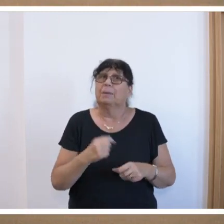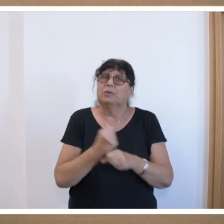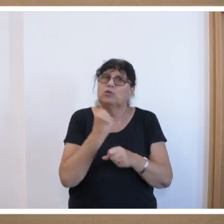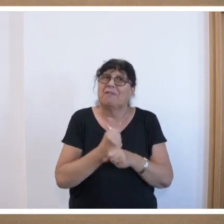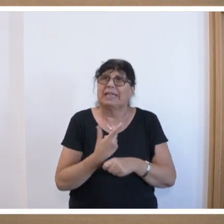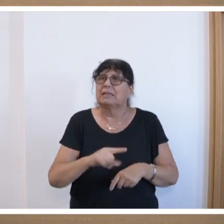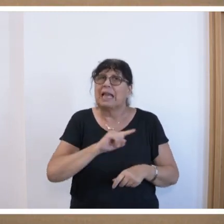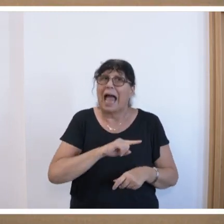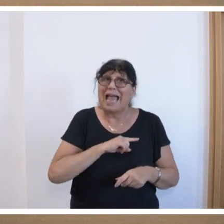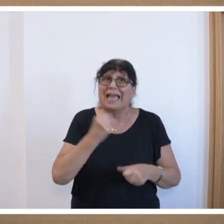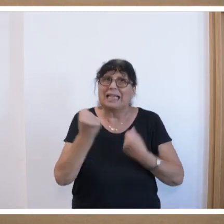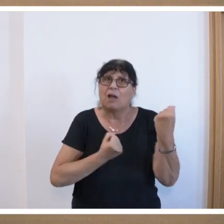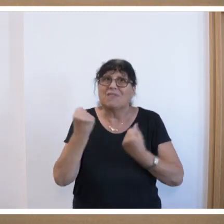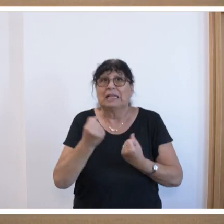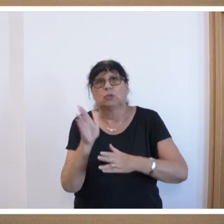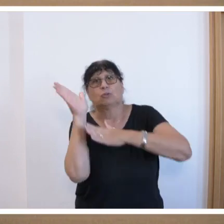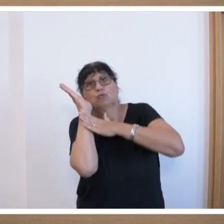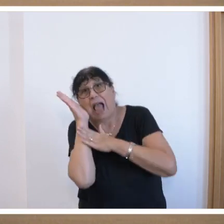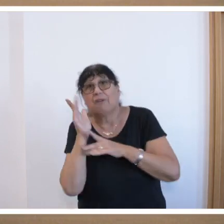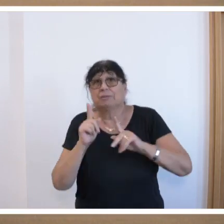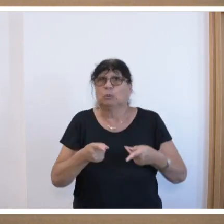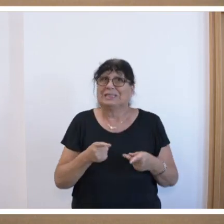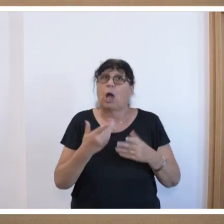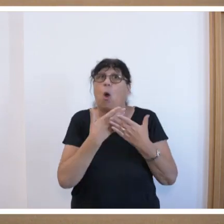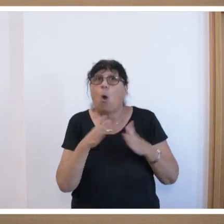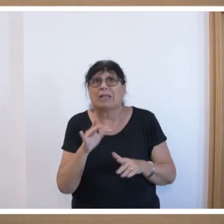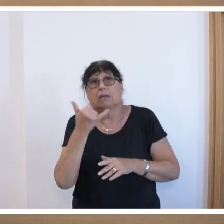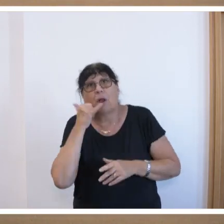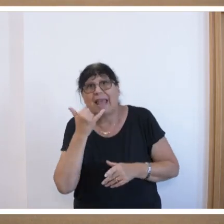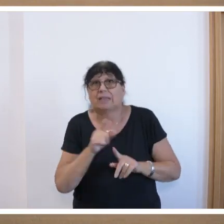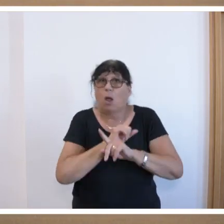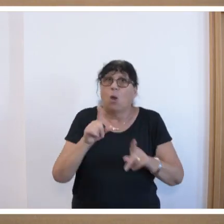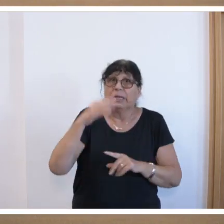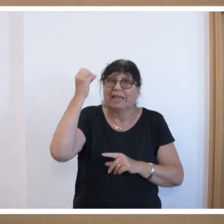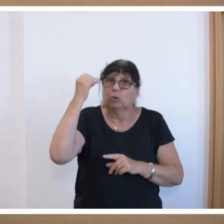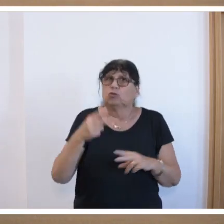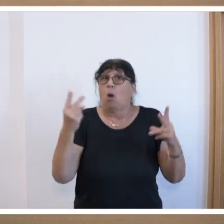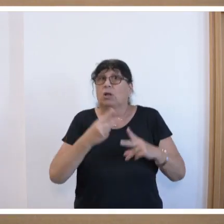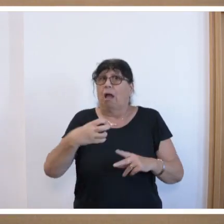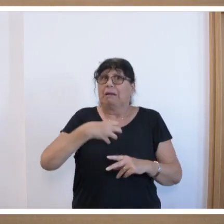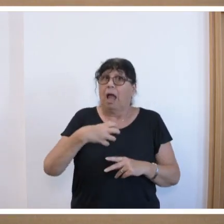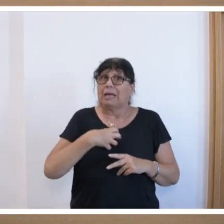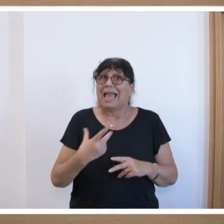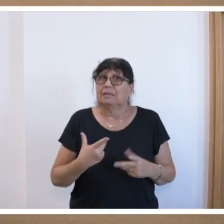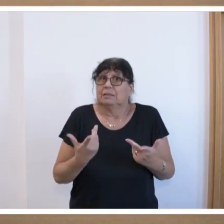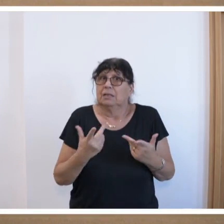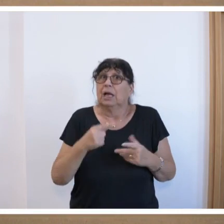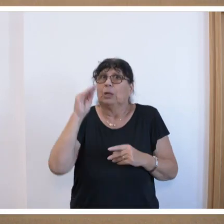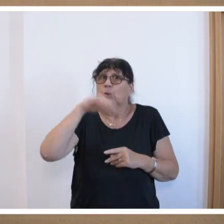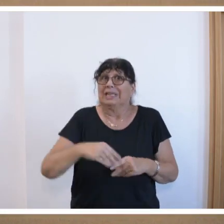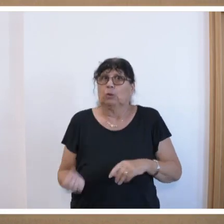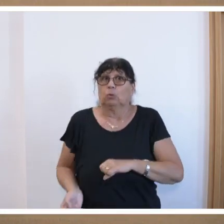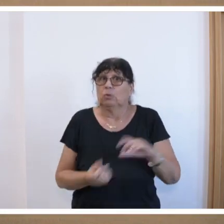ihren eigenen Fahrzeugen übernachten müssen, ohne sanitäre Anlagen, oder sie bei Krankheit und Arbeitsunfähigkeit die Kündigung